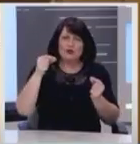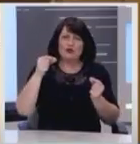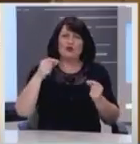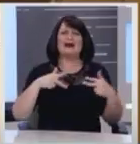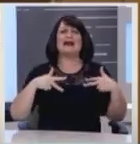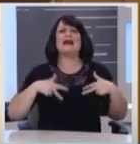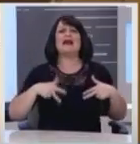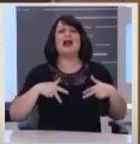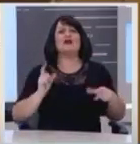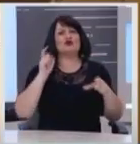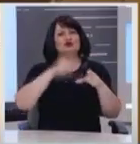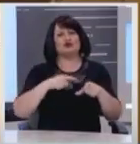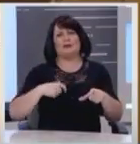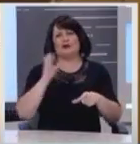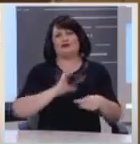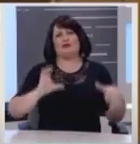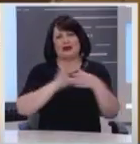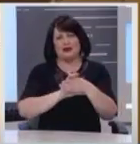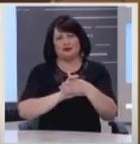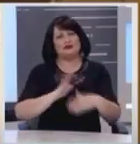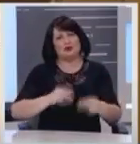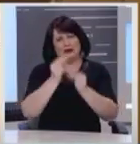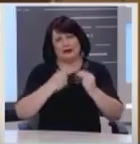κράτος μέλος της Ευρωπαϊκής Ένωσης.